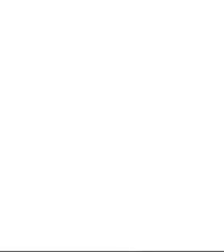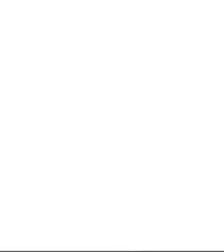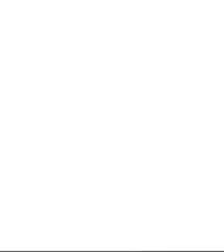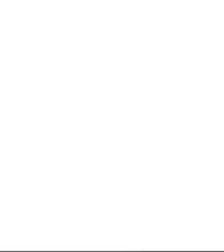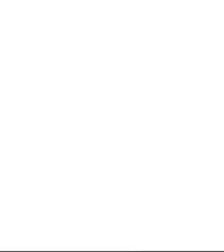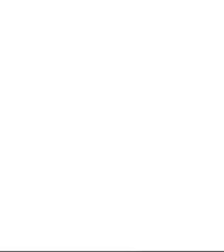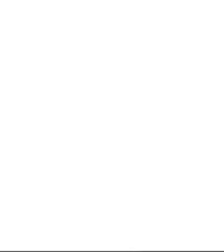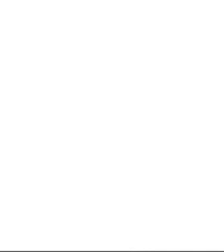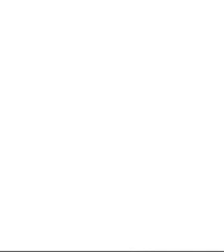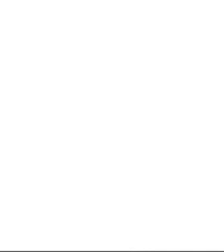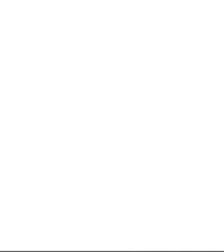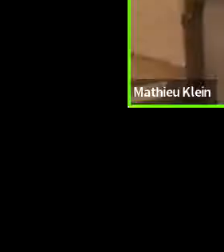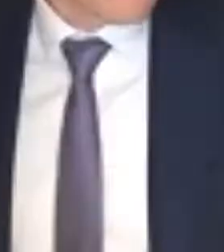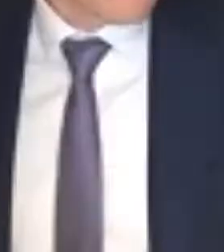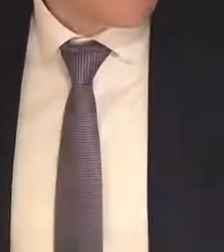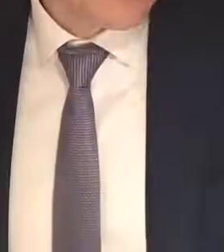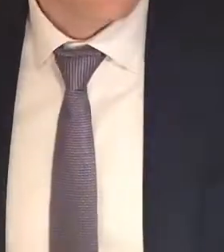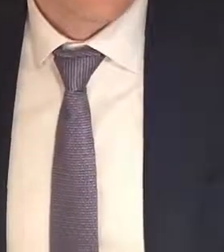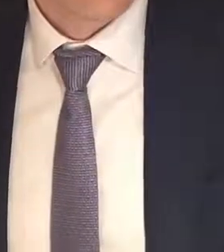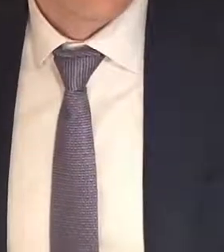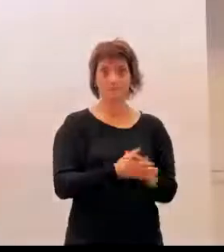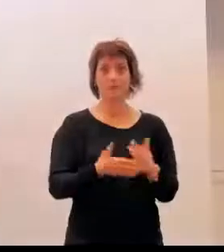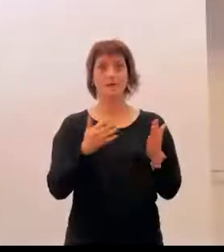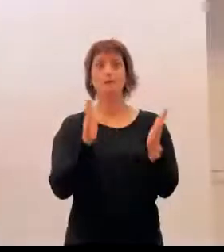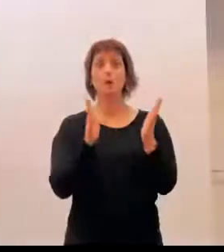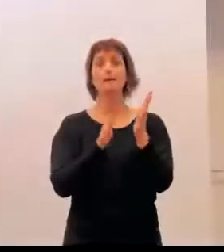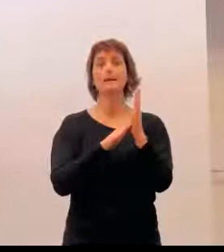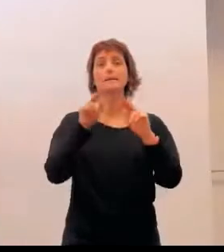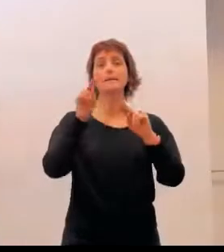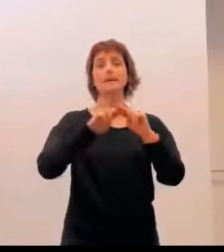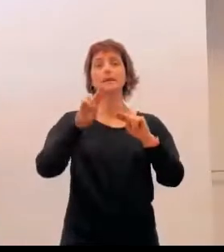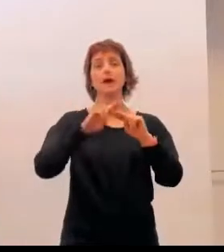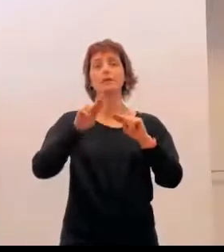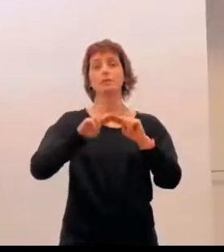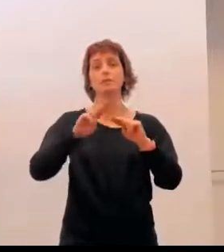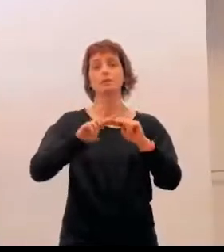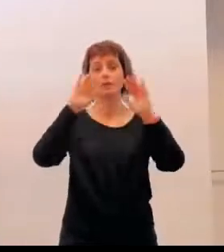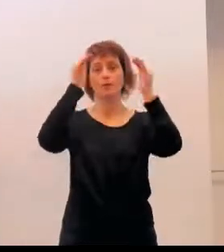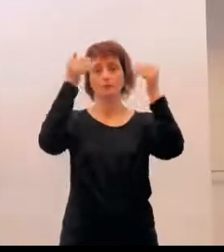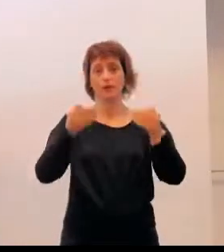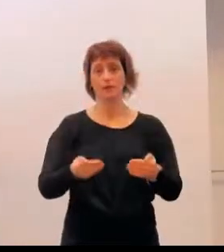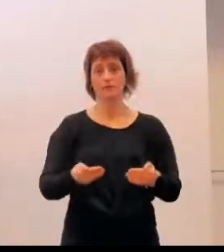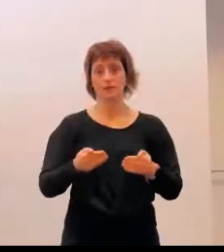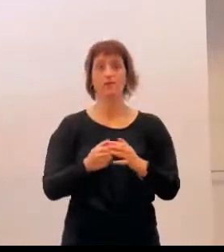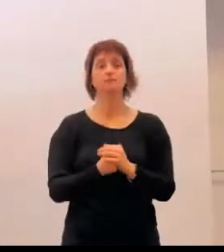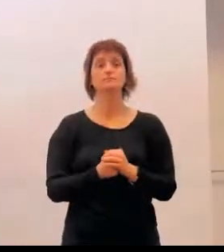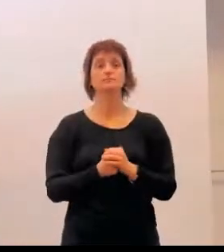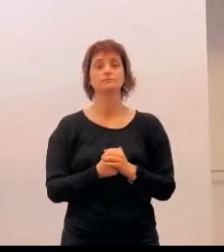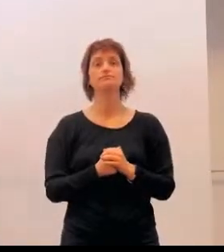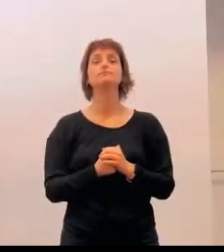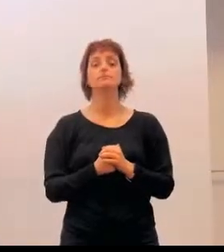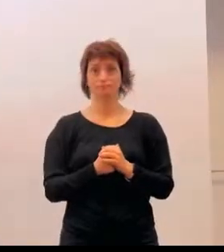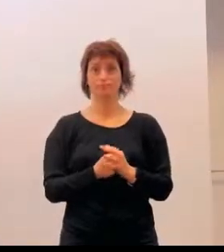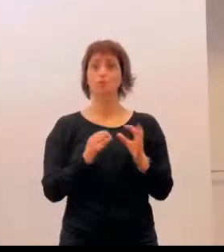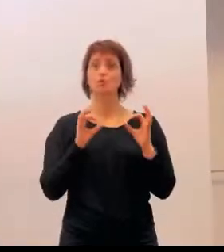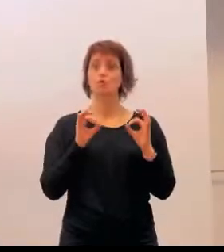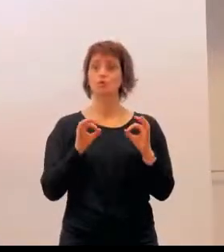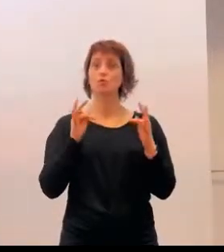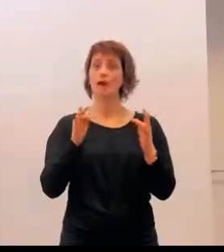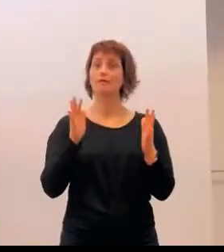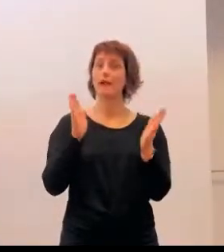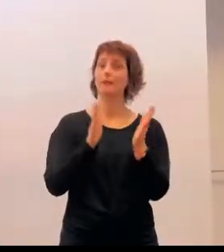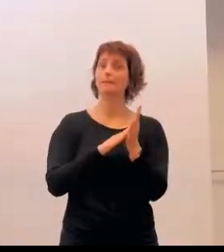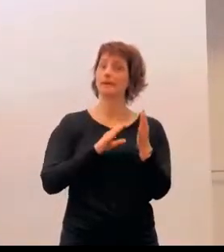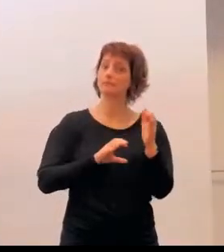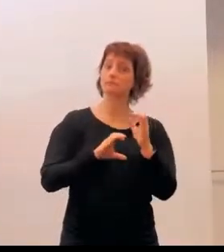Unanimité. Merci. Nous poursuivons avec des primes de ravalement. Oui, nous sommes donc dans l'attribution des primes de ravalement dans le